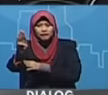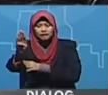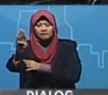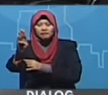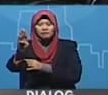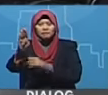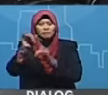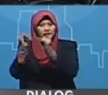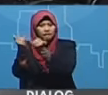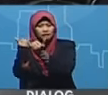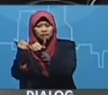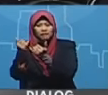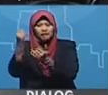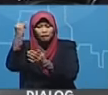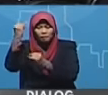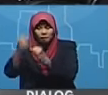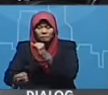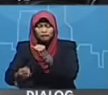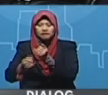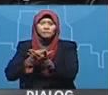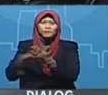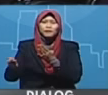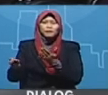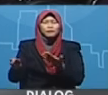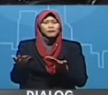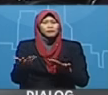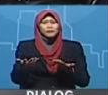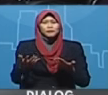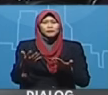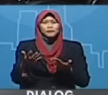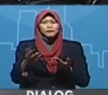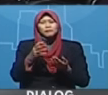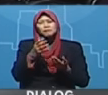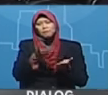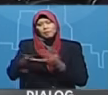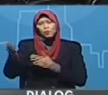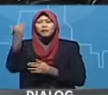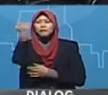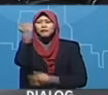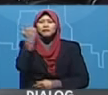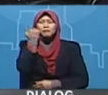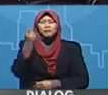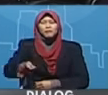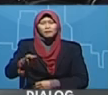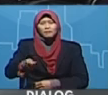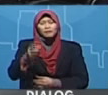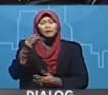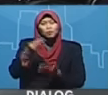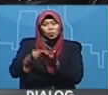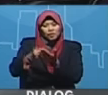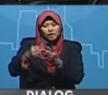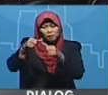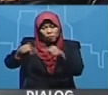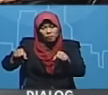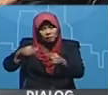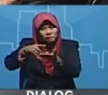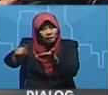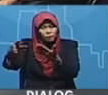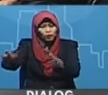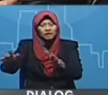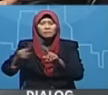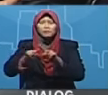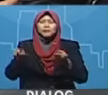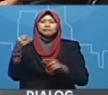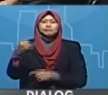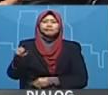tidak dapat melaksanakan. Akhirnya mereka pun sama-sama buat kes ke mahkamah. Dan akhirnya wang tadi yang dah dibayar pun tidak dapat dikembalikan.